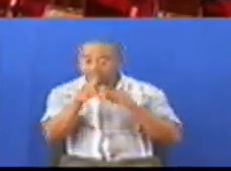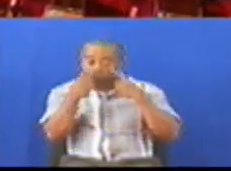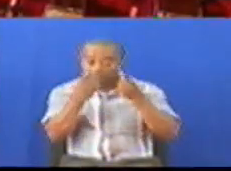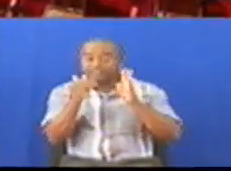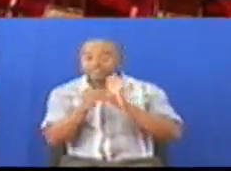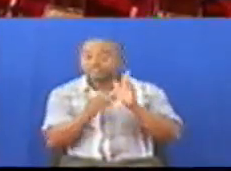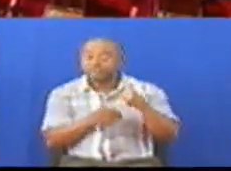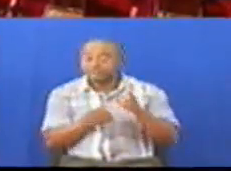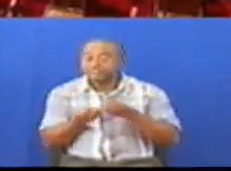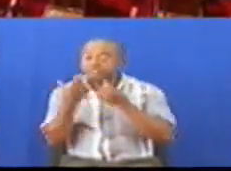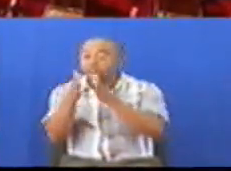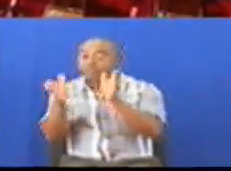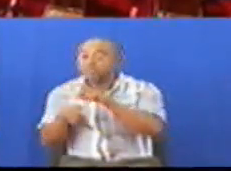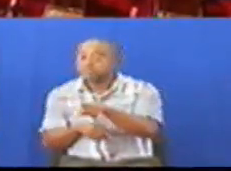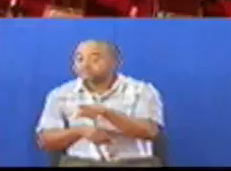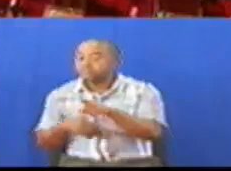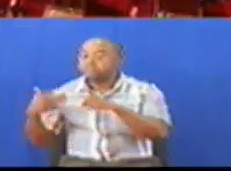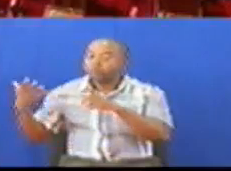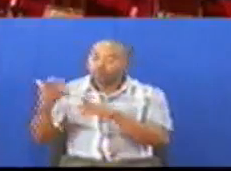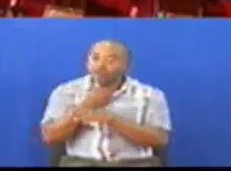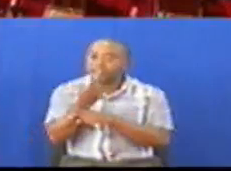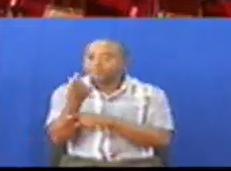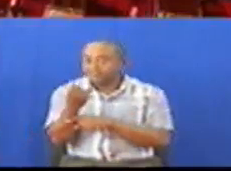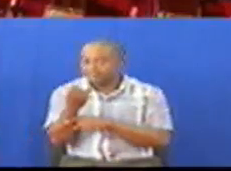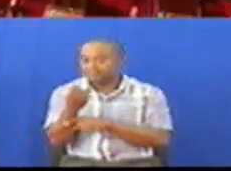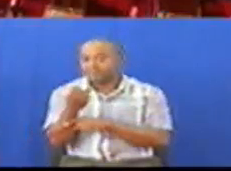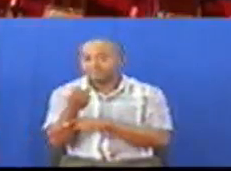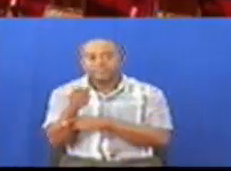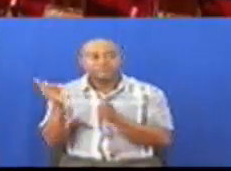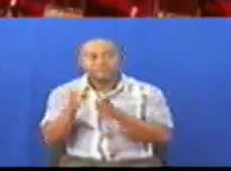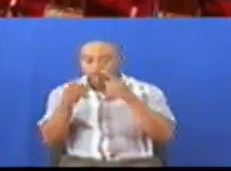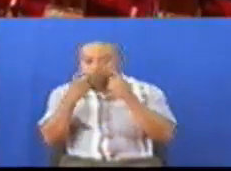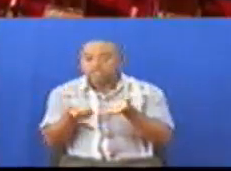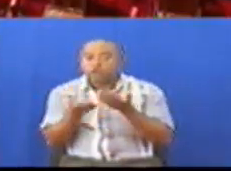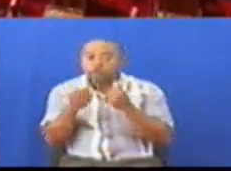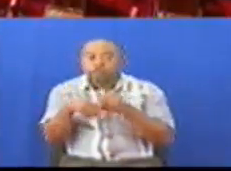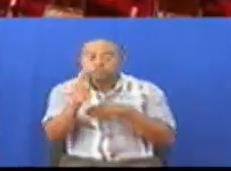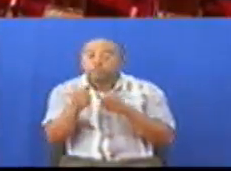zinatoa mwanya wa kupata fedha, na kwa jinsi gani uwezo wa kujitegemea